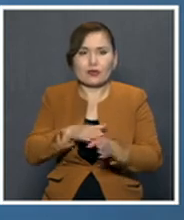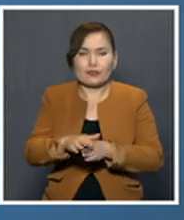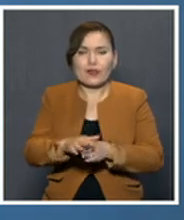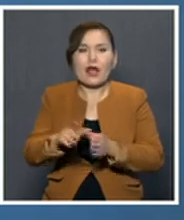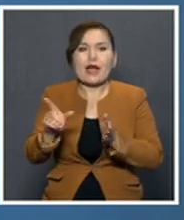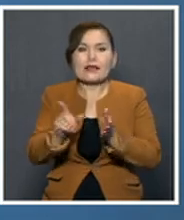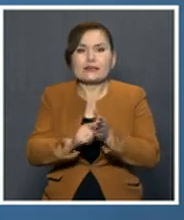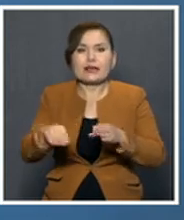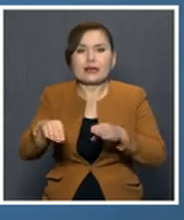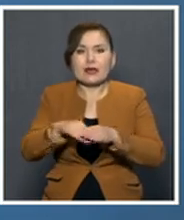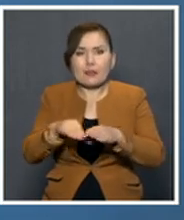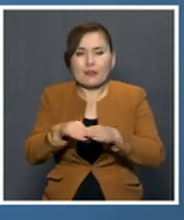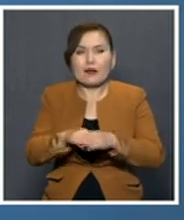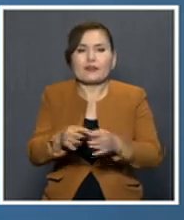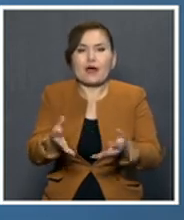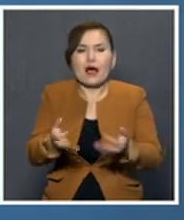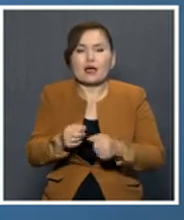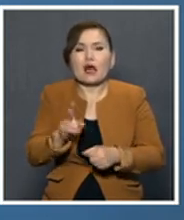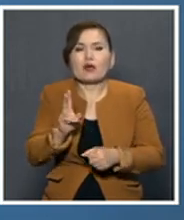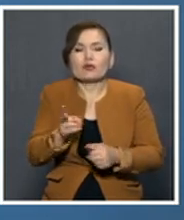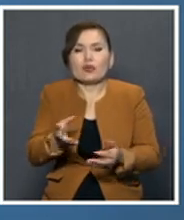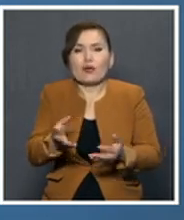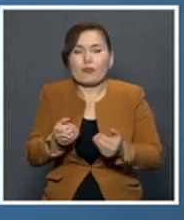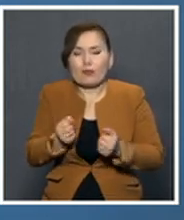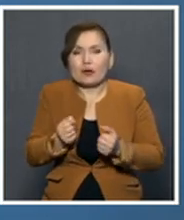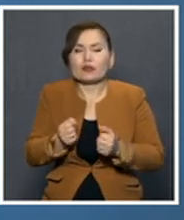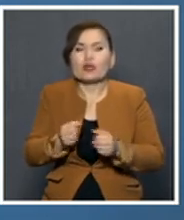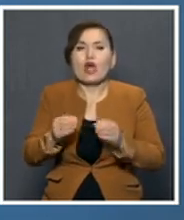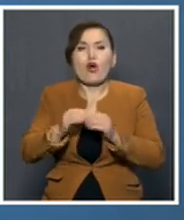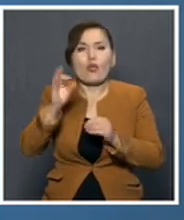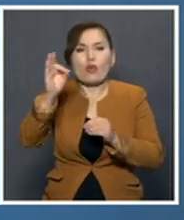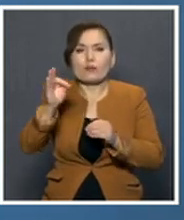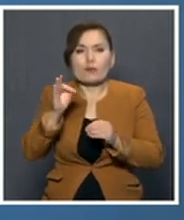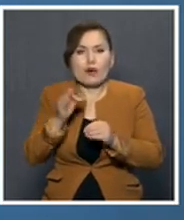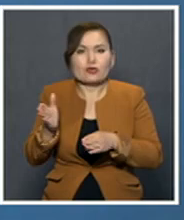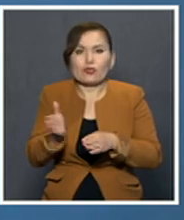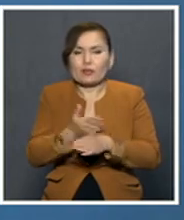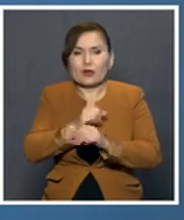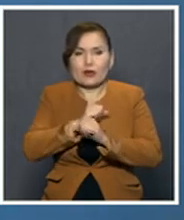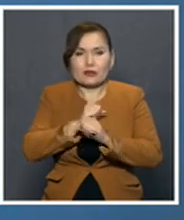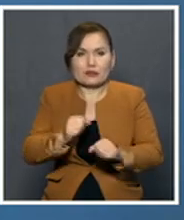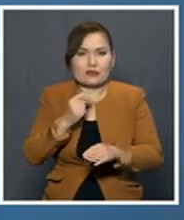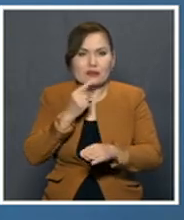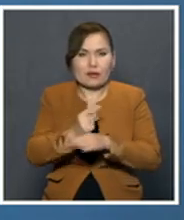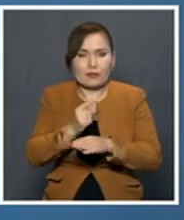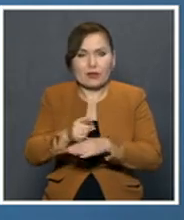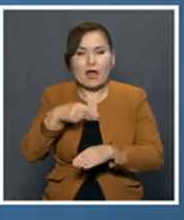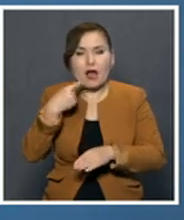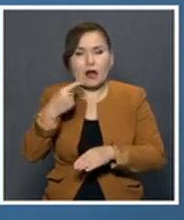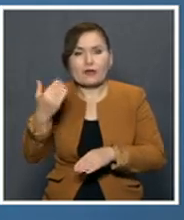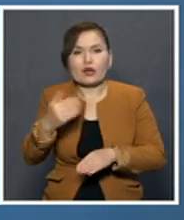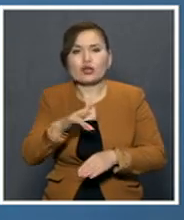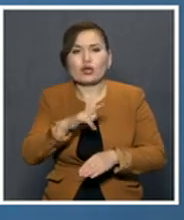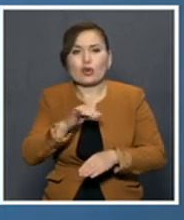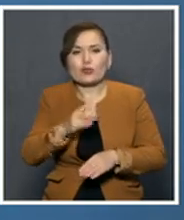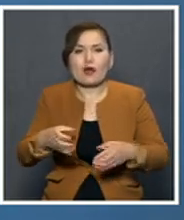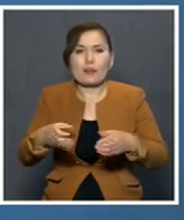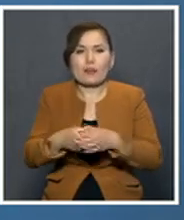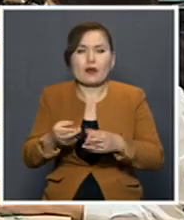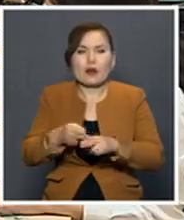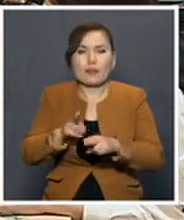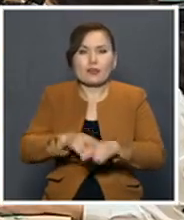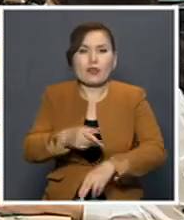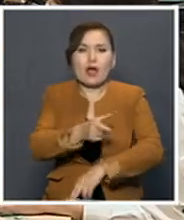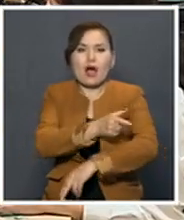зейнетақы жинағын алған кезде 10% салық ұсталмауы тиіс. Нұр Отан партиясы бұл талапты алып тастауды ұсынды. Парламент партия фракциясының мүшесі